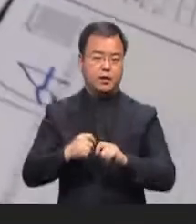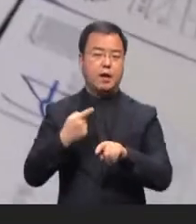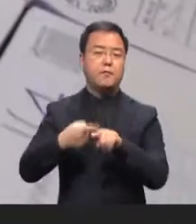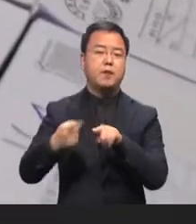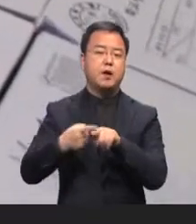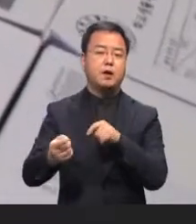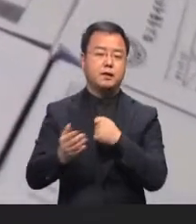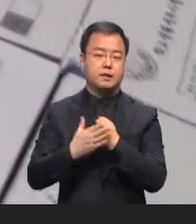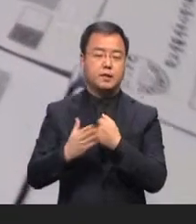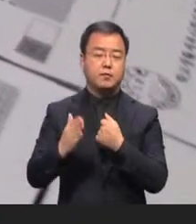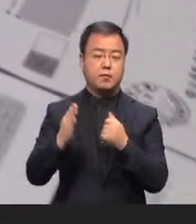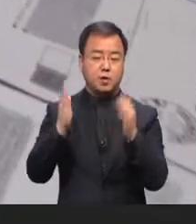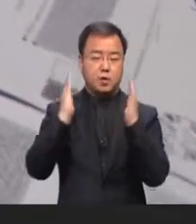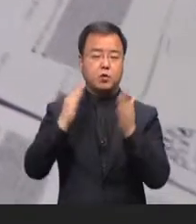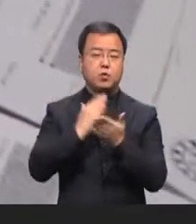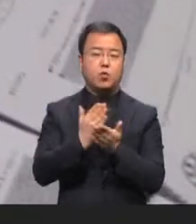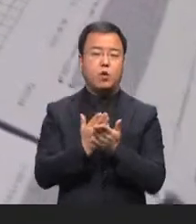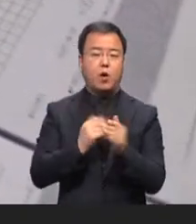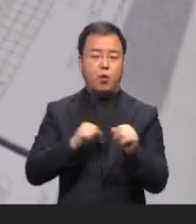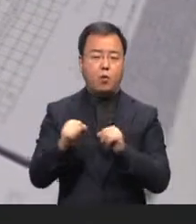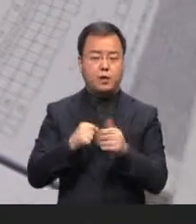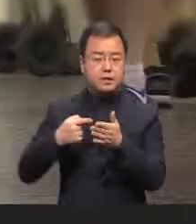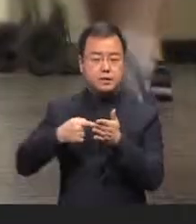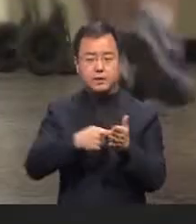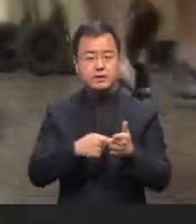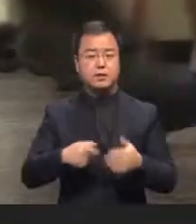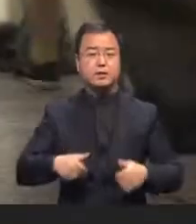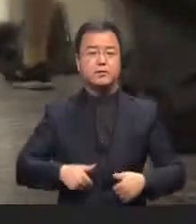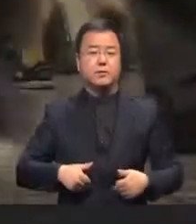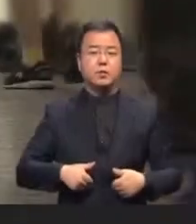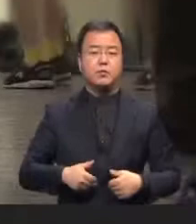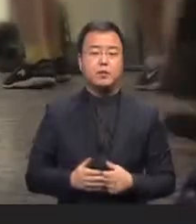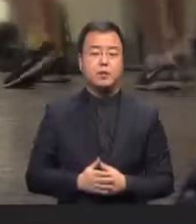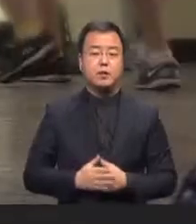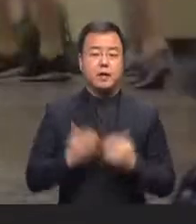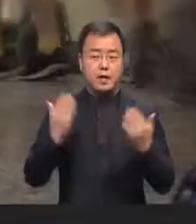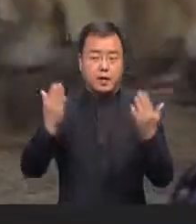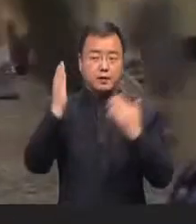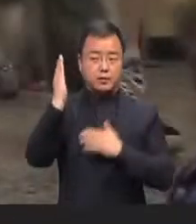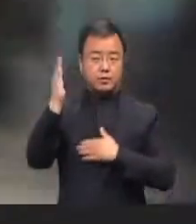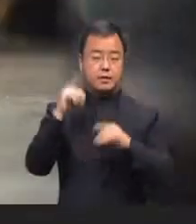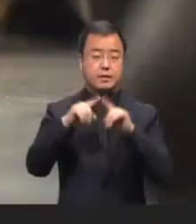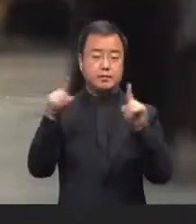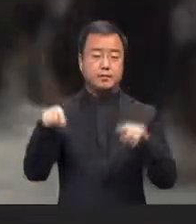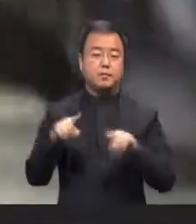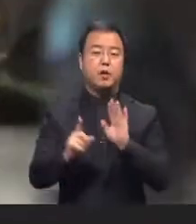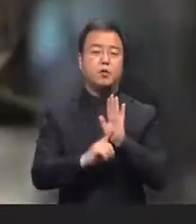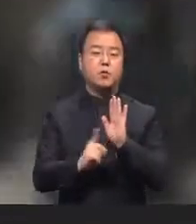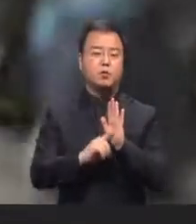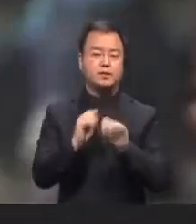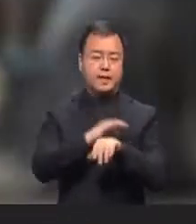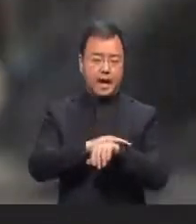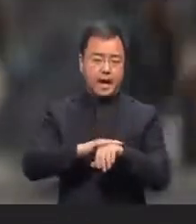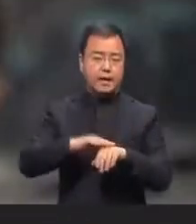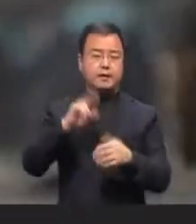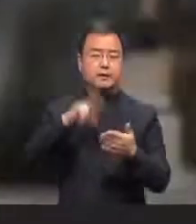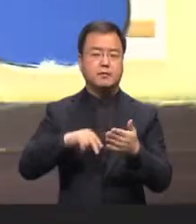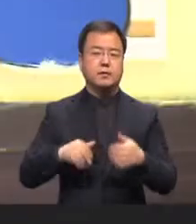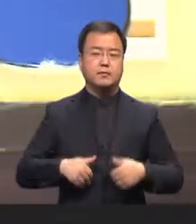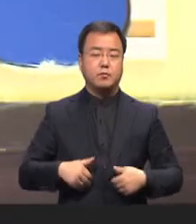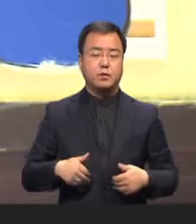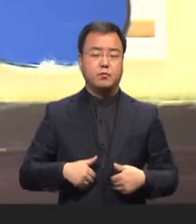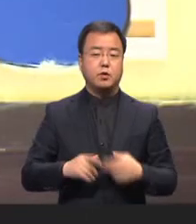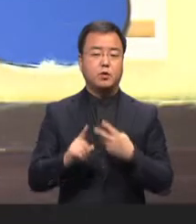교가 활동에 적극적으로 참여하는 게 중요합니다 학교게시판 등 공지사항 도 꼼꼼히 살펴봐야 합니다